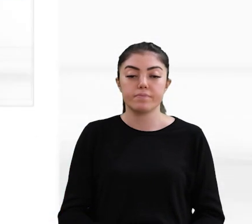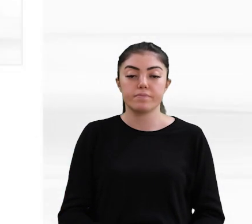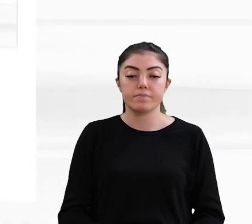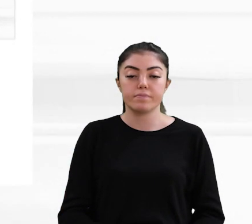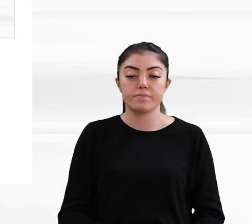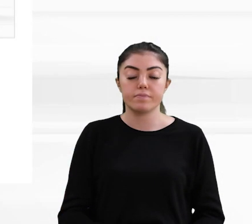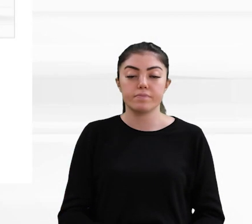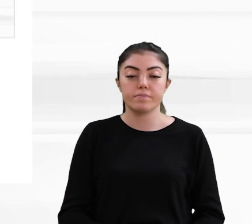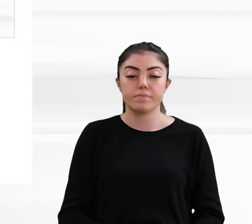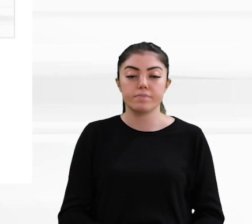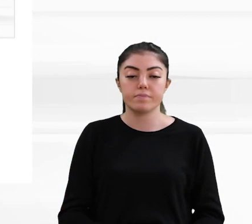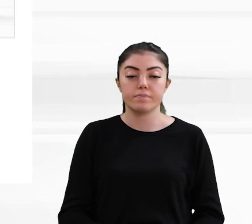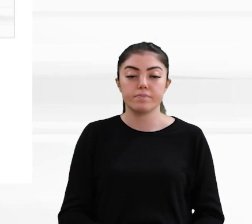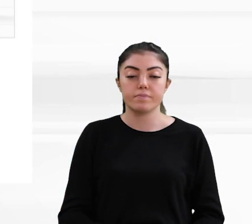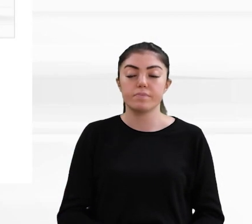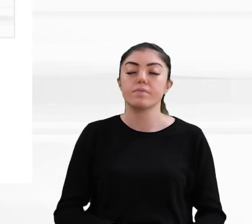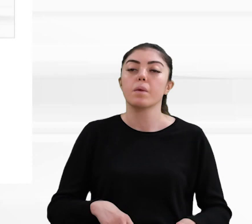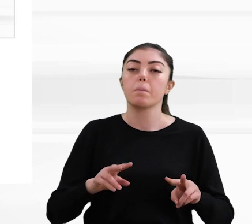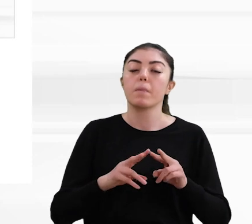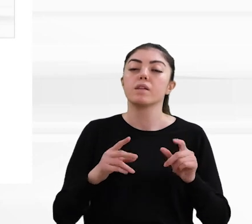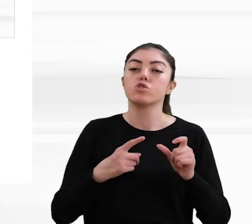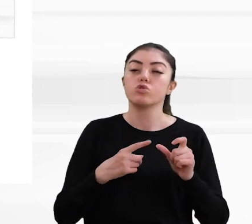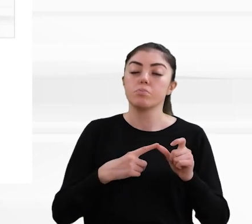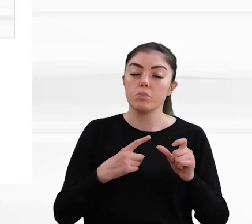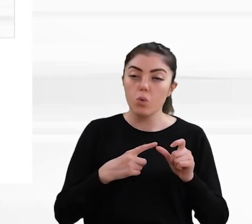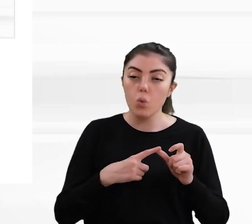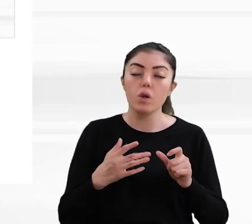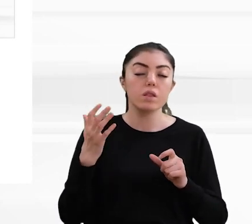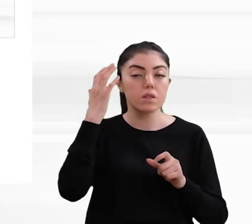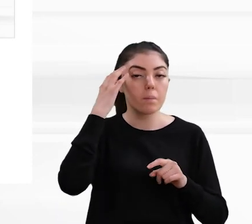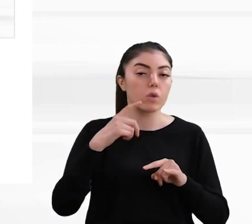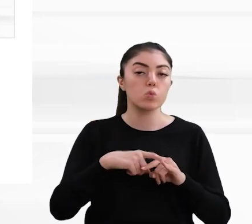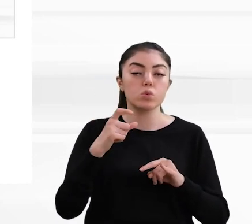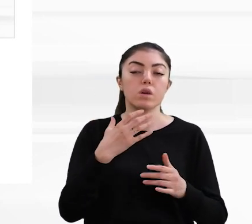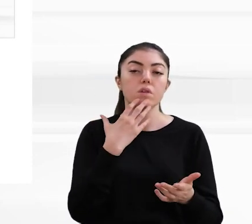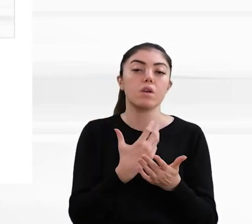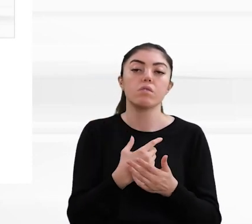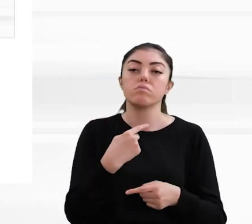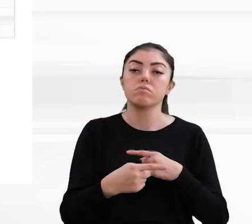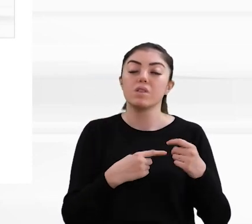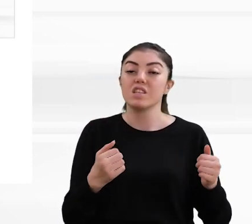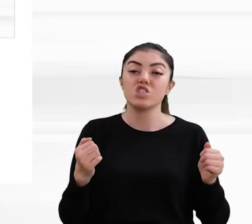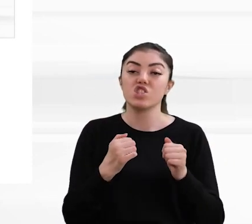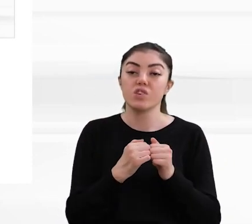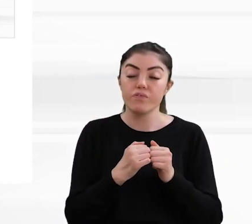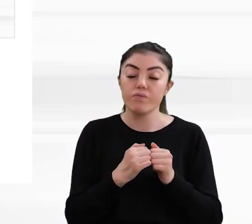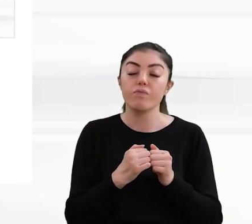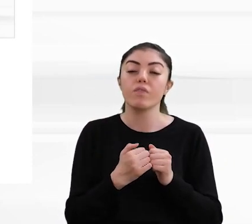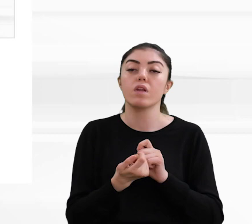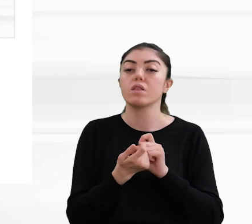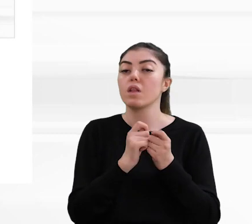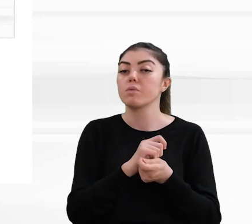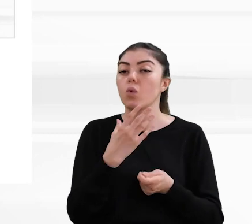bakalım sorumuz aaa megaspor ana hücresinde Mega spor oluşumu ile Kalıtsal çeşitlilik yaptığı çifte döllenmenin